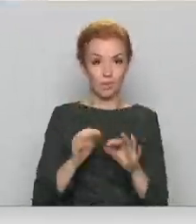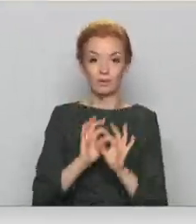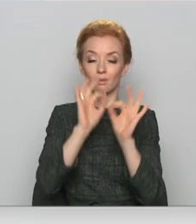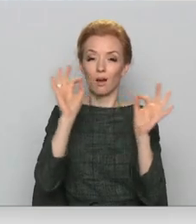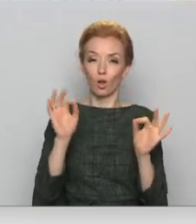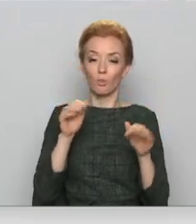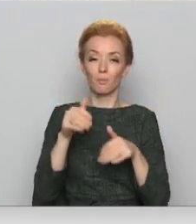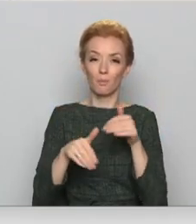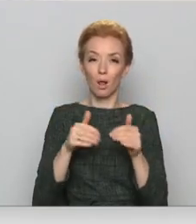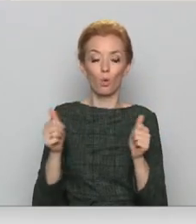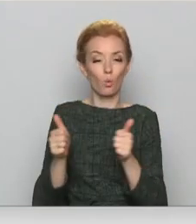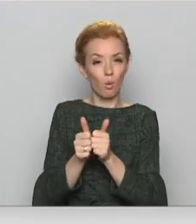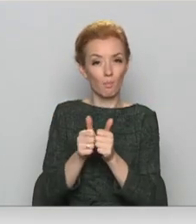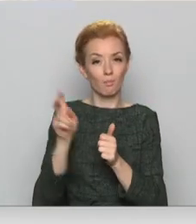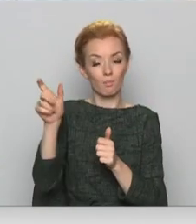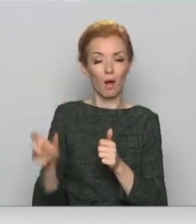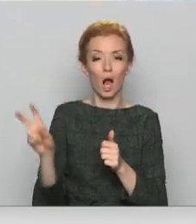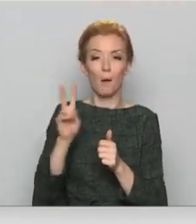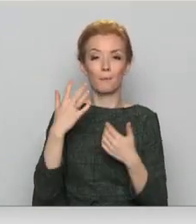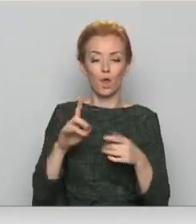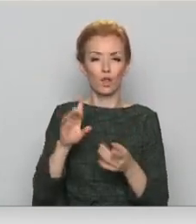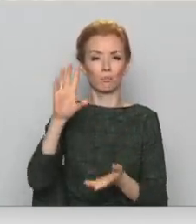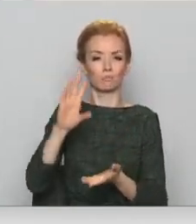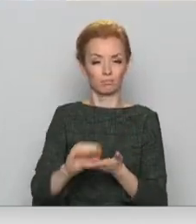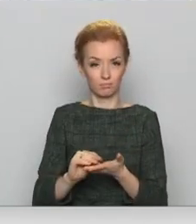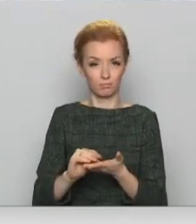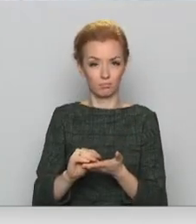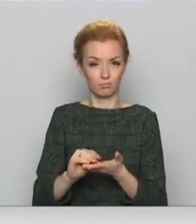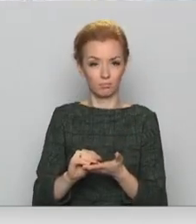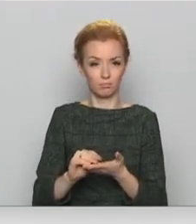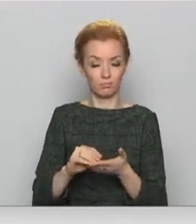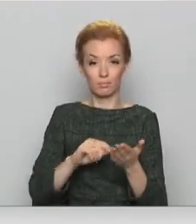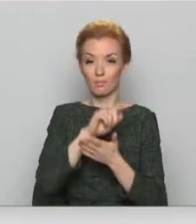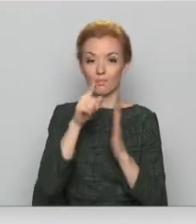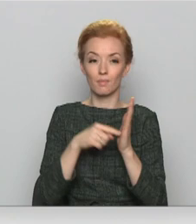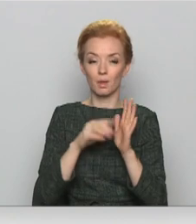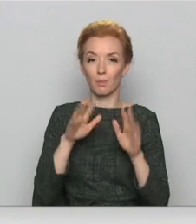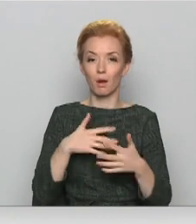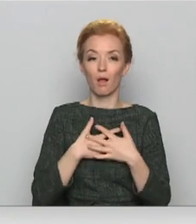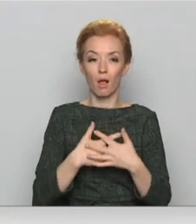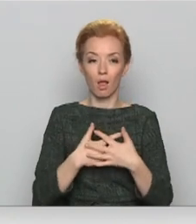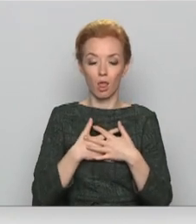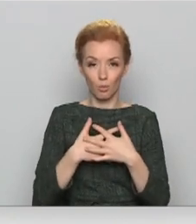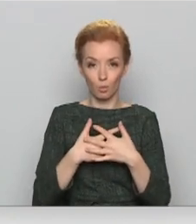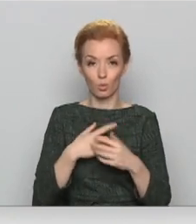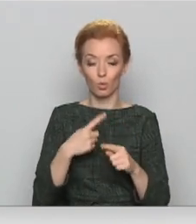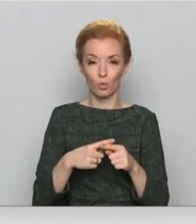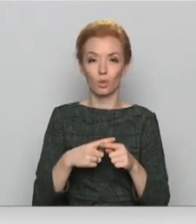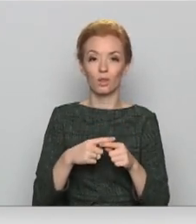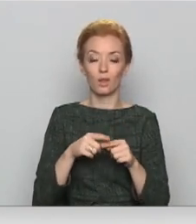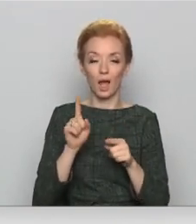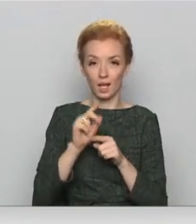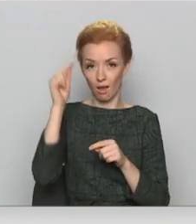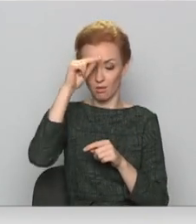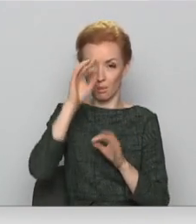peldēt jādodas ar kādu, kuram jau ir šāda veida pieredze. Jautājums par elpu ir stāsts par elpošanas